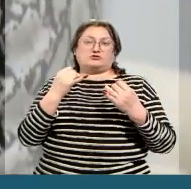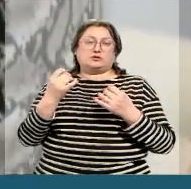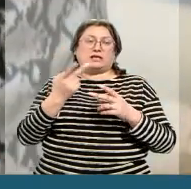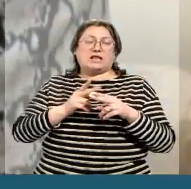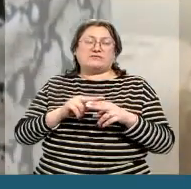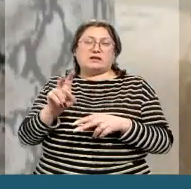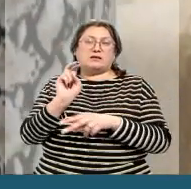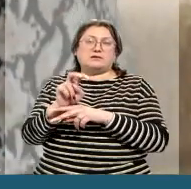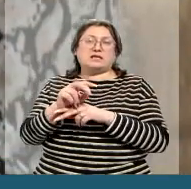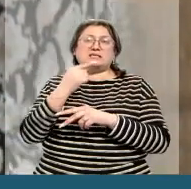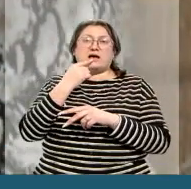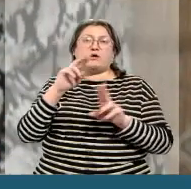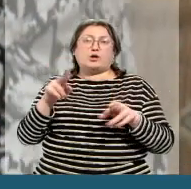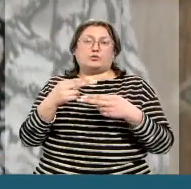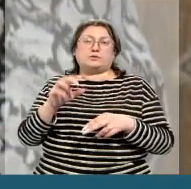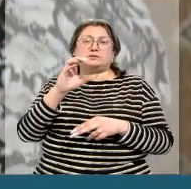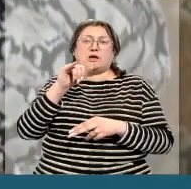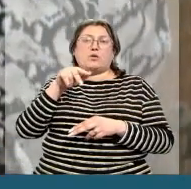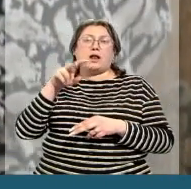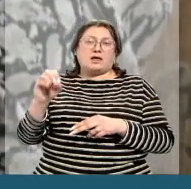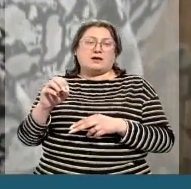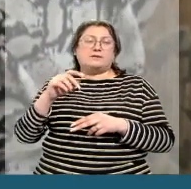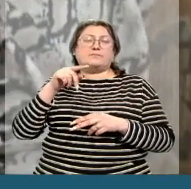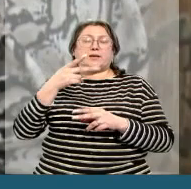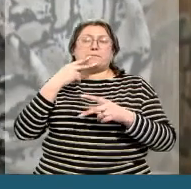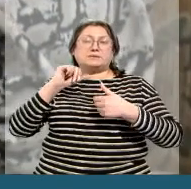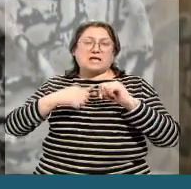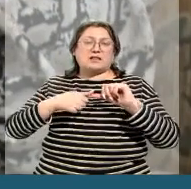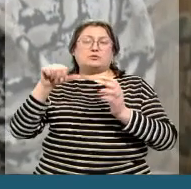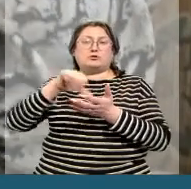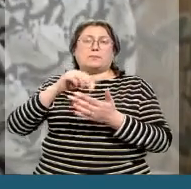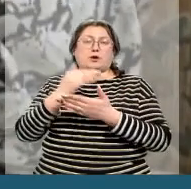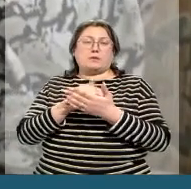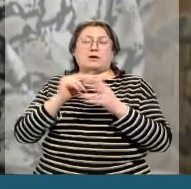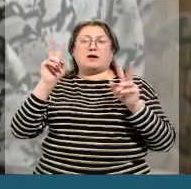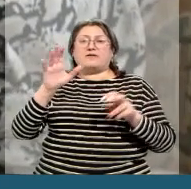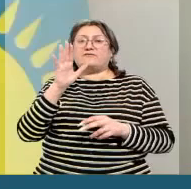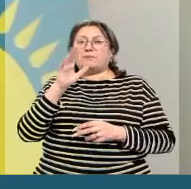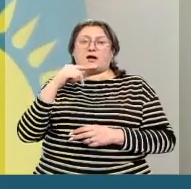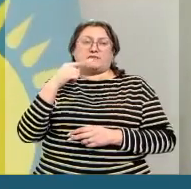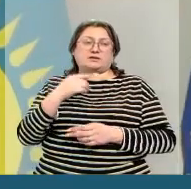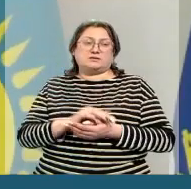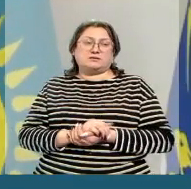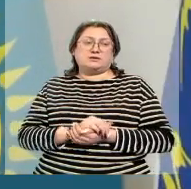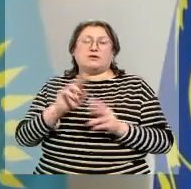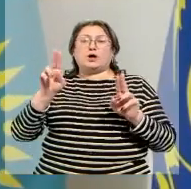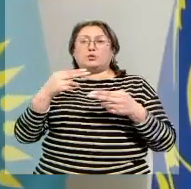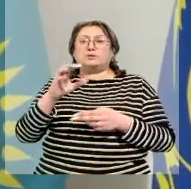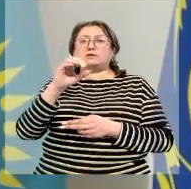она посещает языковой клуб «Суиле» и является постоянным участником программы «Время говорить». В клубе «Суиле»